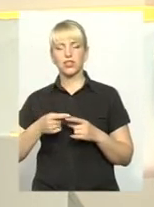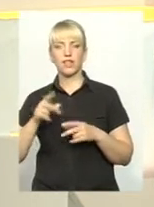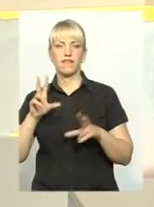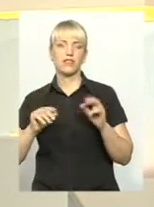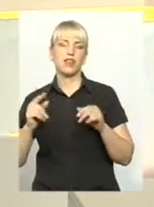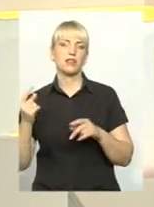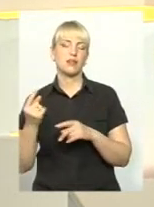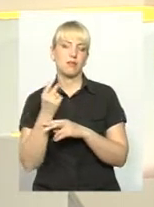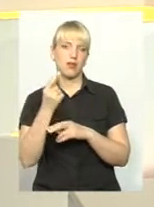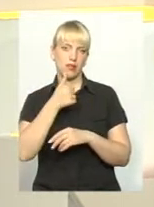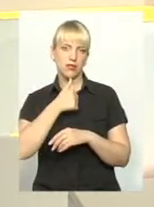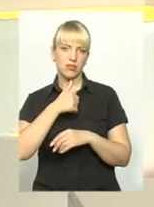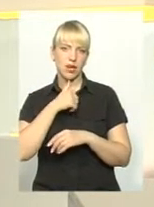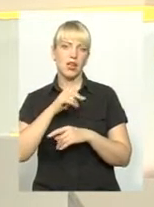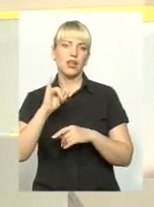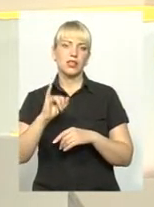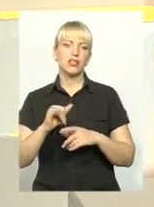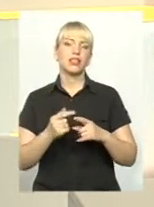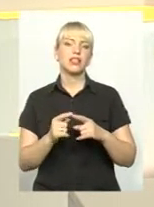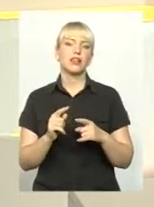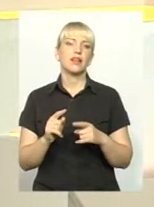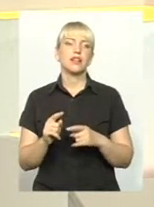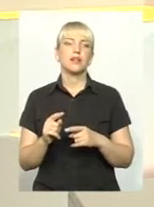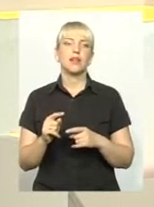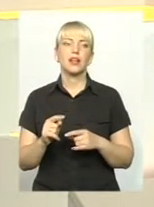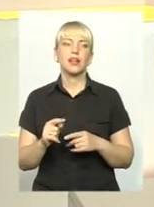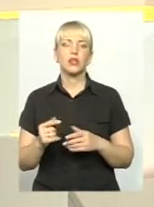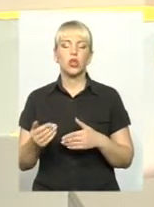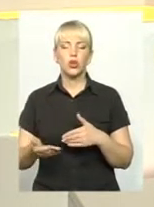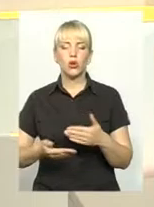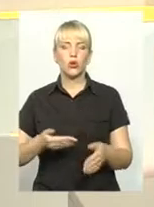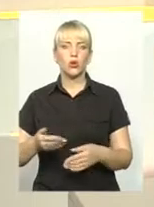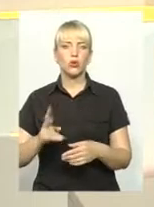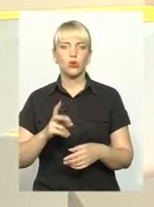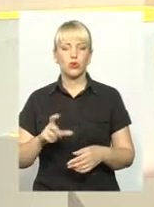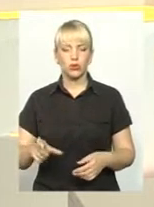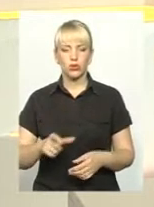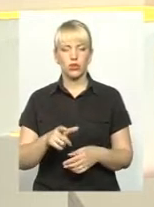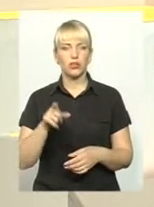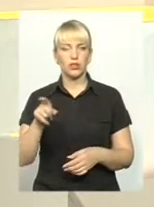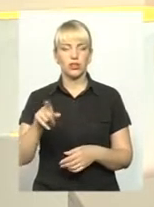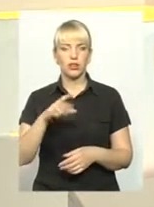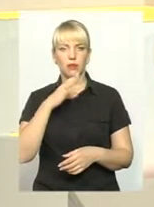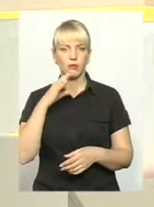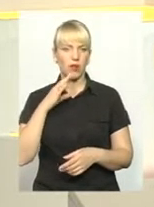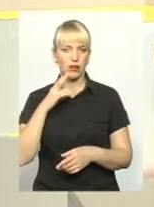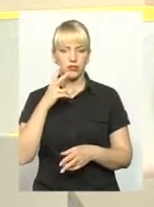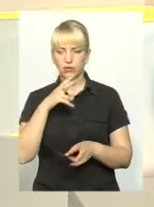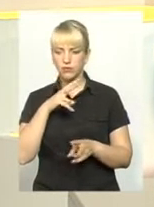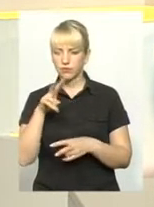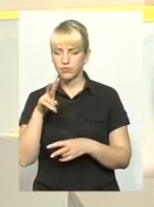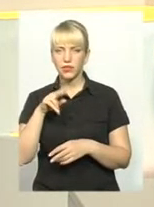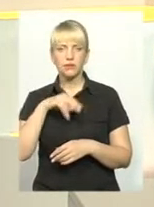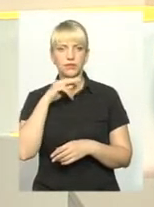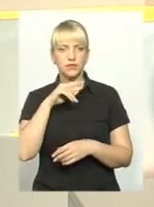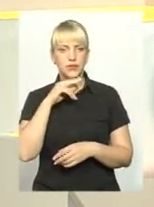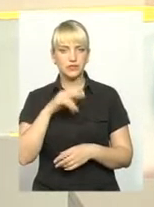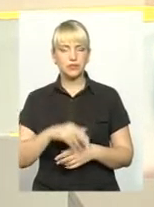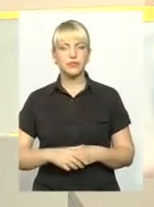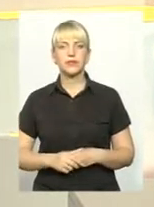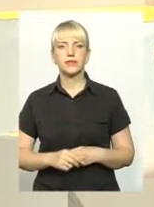І завжди до тих, хто дорогу дотрує першим, до нього і багато прискіпливих поглядів і дуже багато критики. Ну,